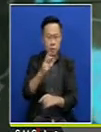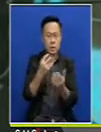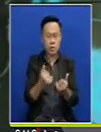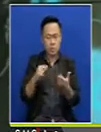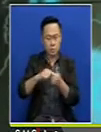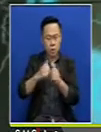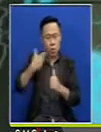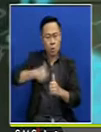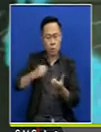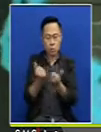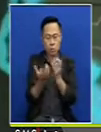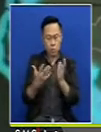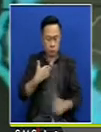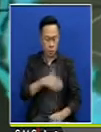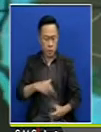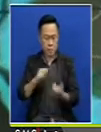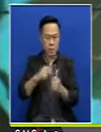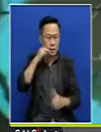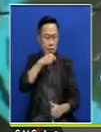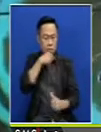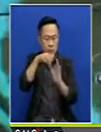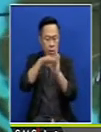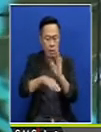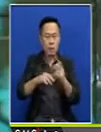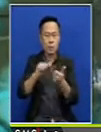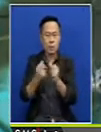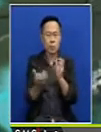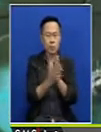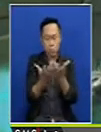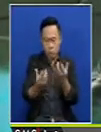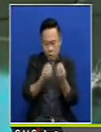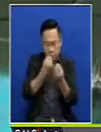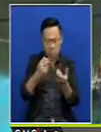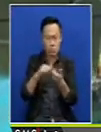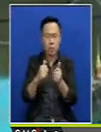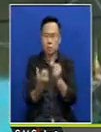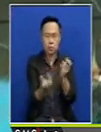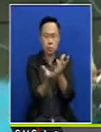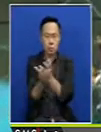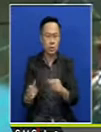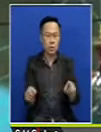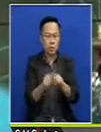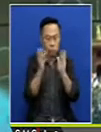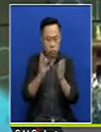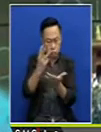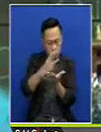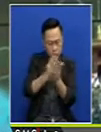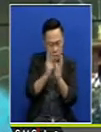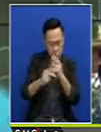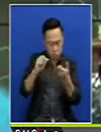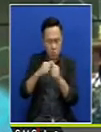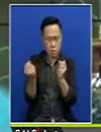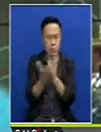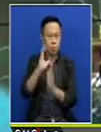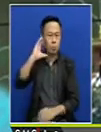ชาชนกระทบทั้งวิกฤตการขาดแคลนแหล่งน้ำวิกฤตขาดแคลนอาหารนะครับซึ่งเป็นสิ่งที่นักวิชาการจับตาสำหรับเรื่องของอุณหภูมิโลก